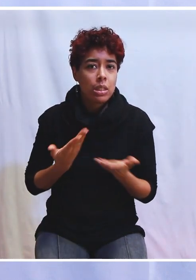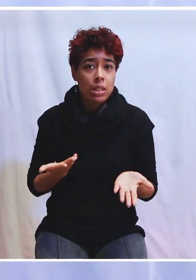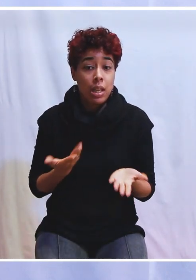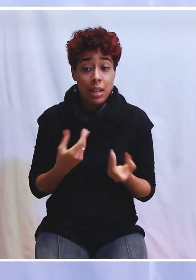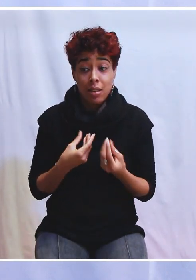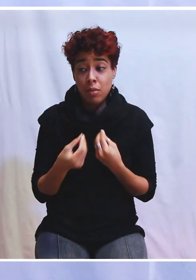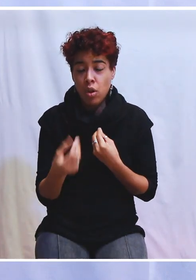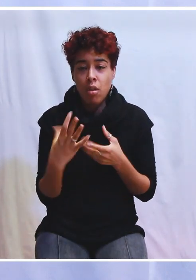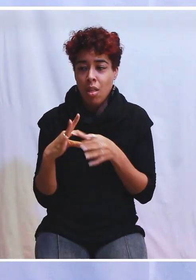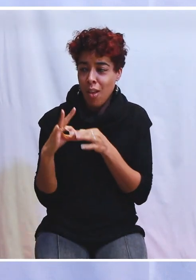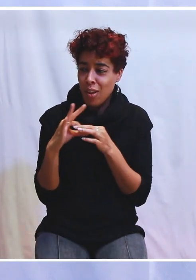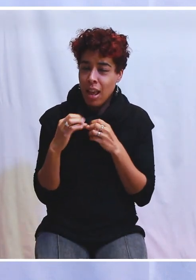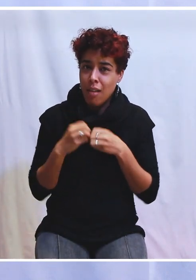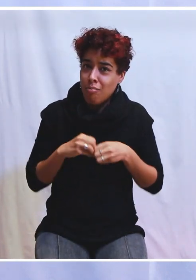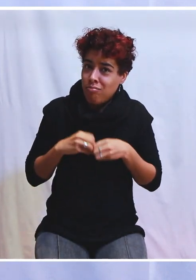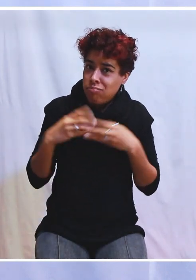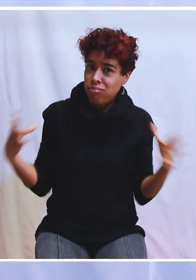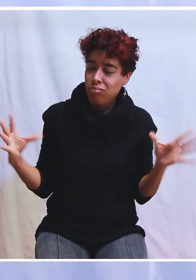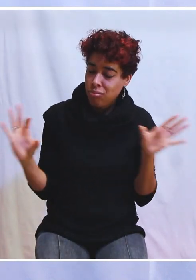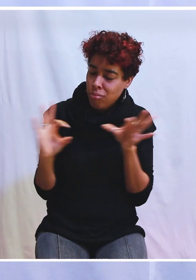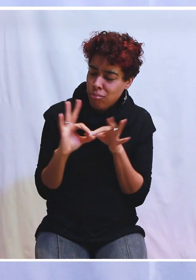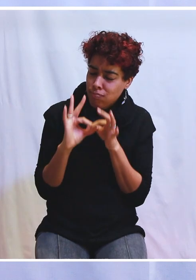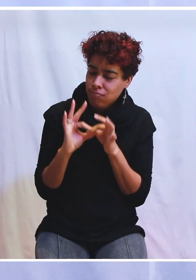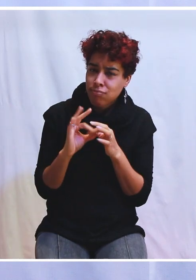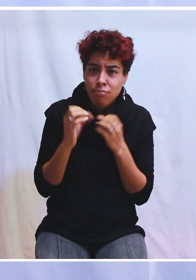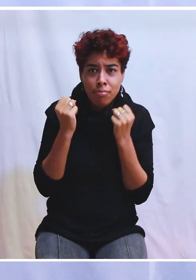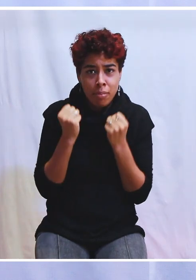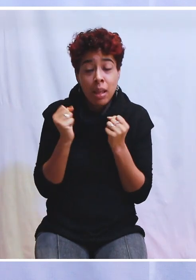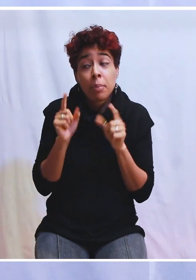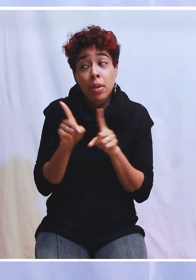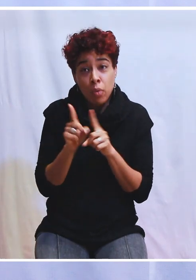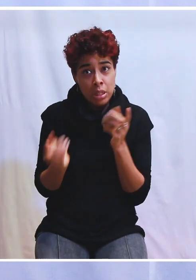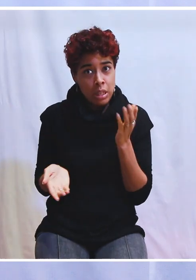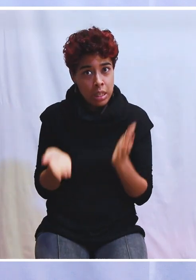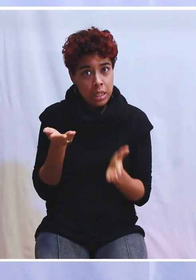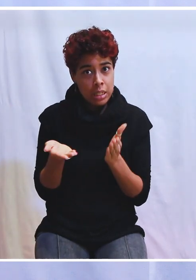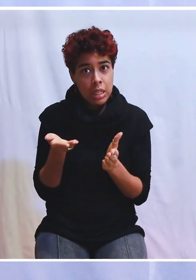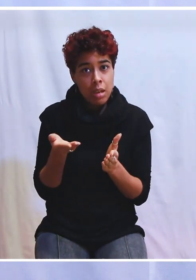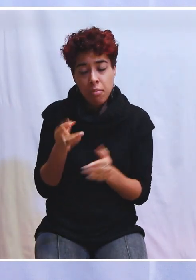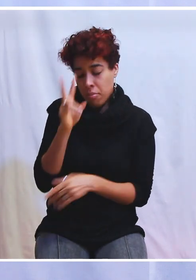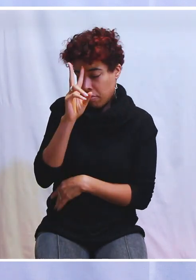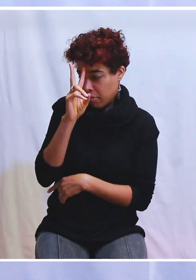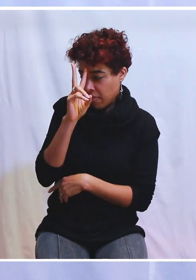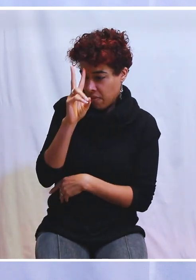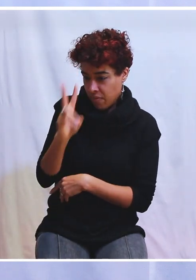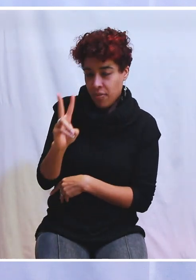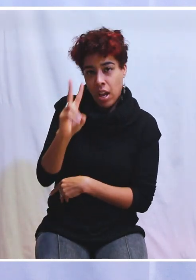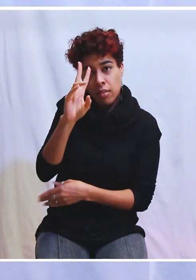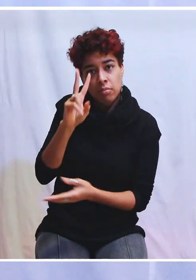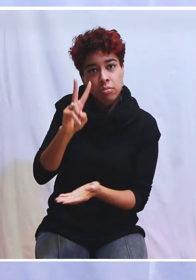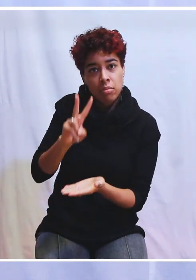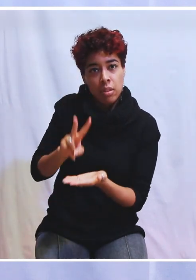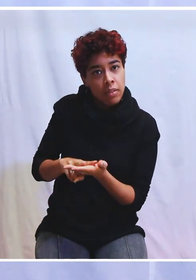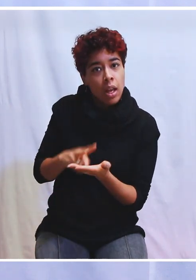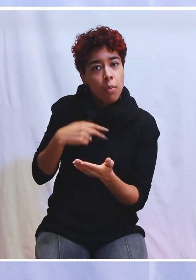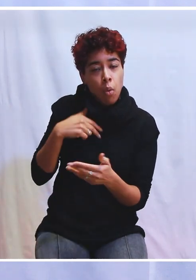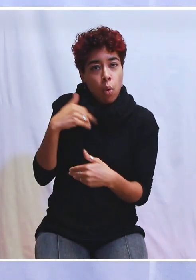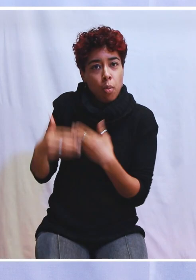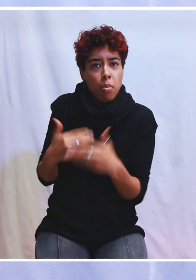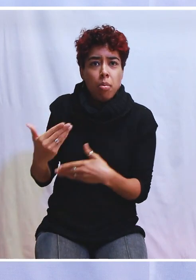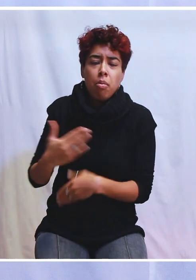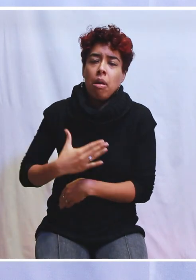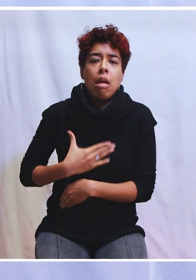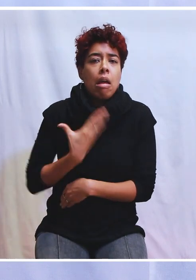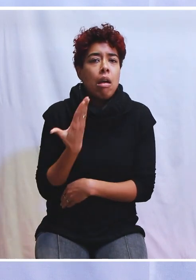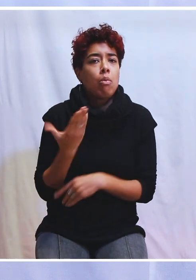développement de nos liens, de notre relation, afin qu'elle soit équilibrée, afin qu'elle soit sincère, afin qu'elle soit dans la continuité et plein